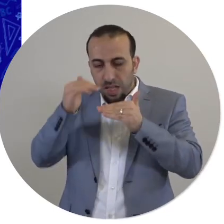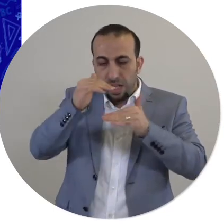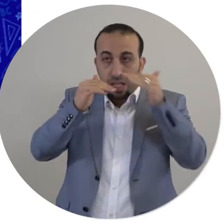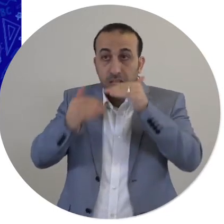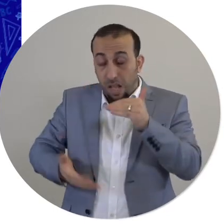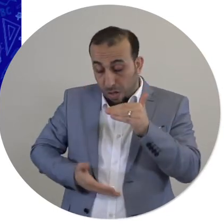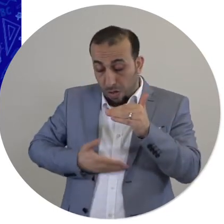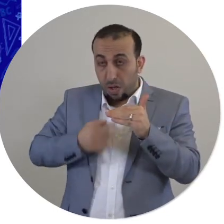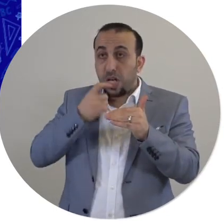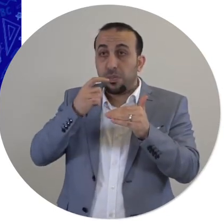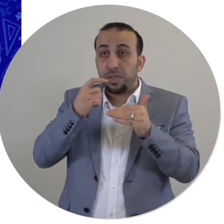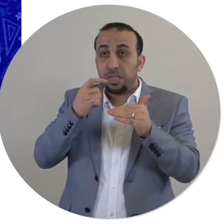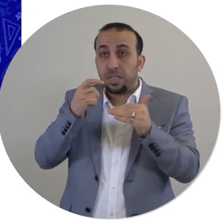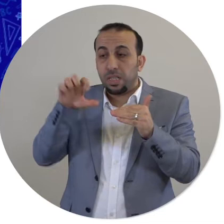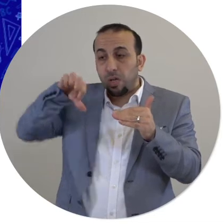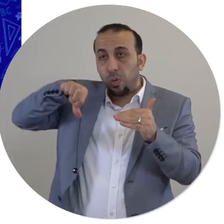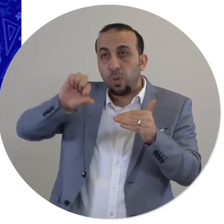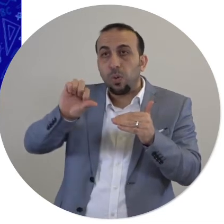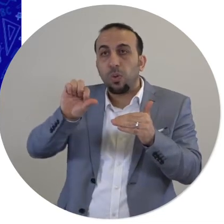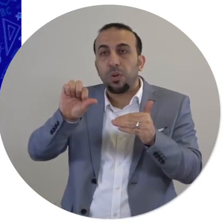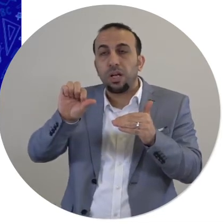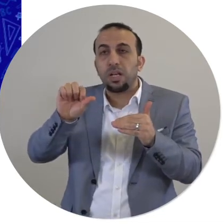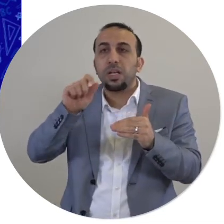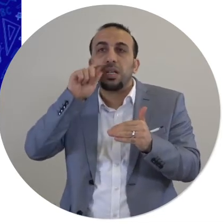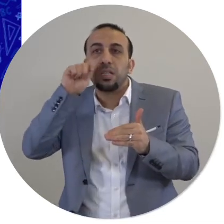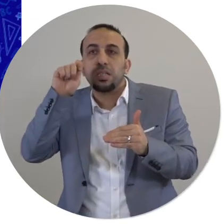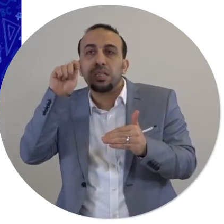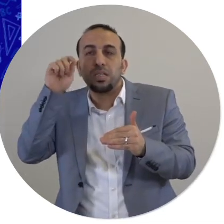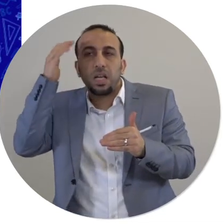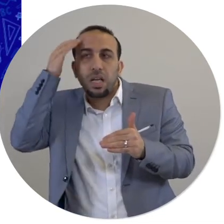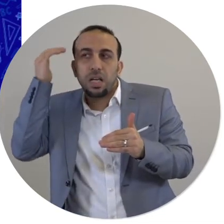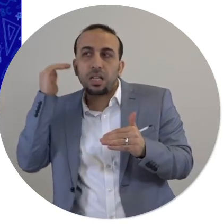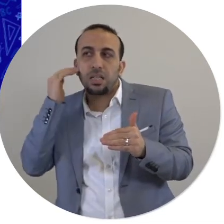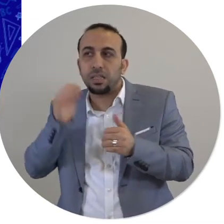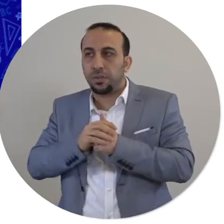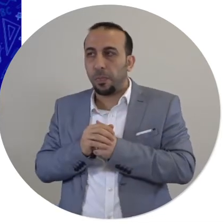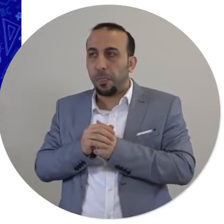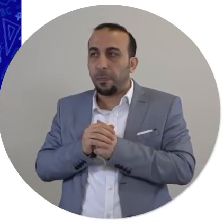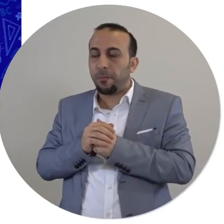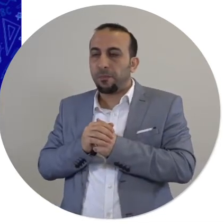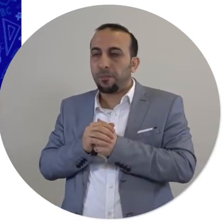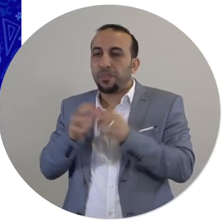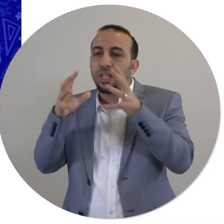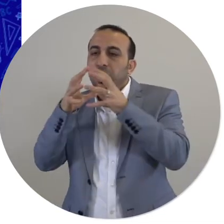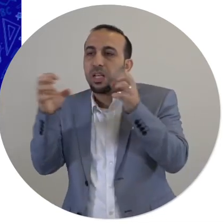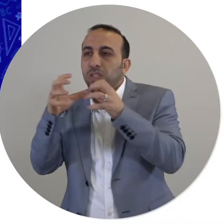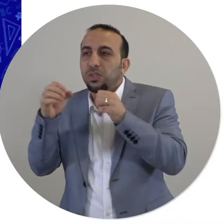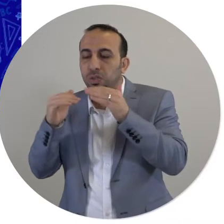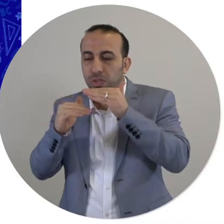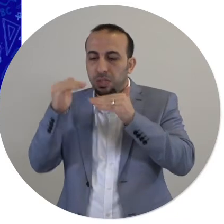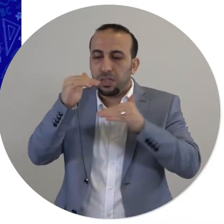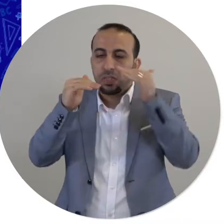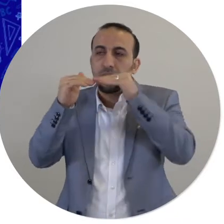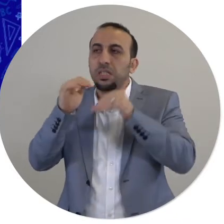وأهميتهم. التركيب العمري سبق وذكرنا مفهومه بأنه عبارة عن تقسيم السكان إلى فئات عمرية خمسية